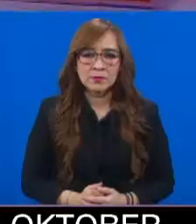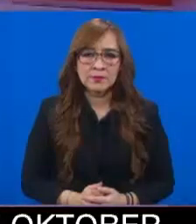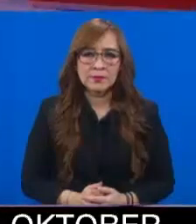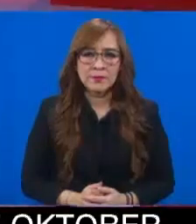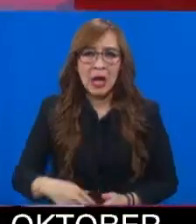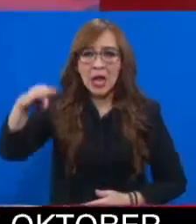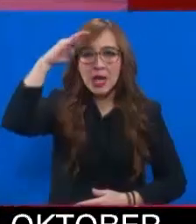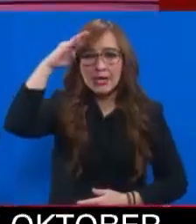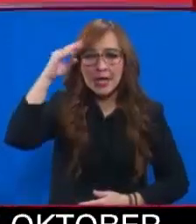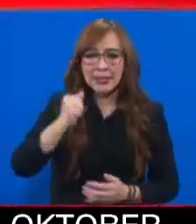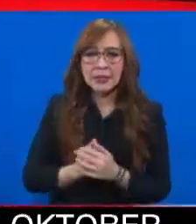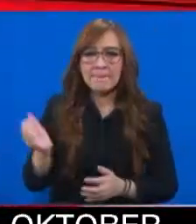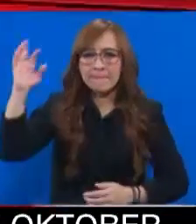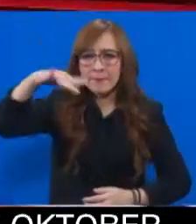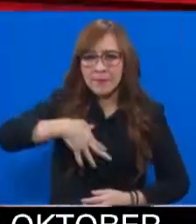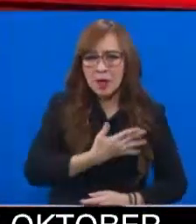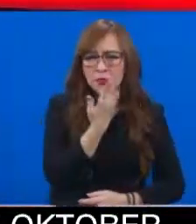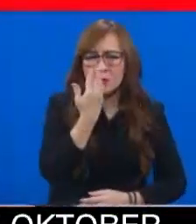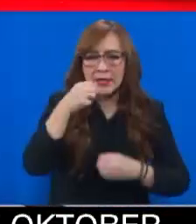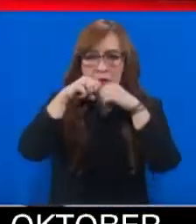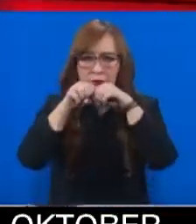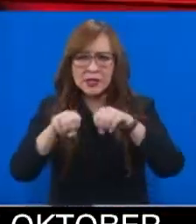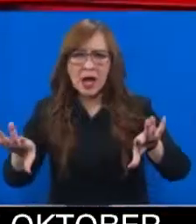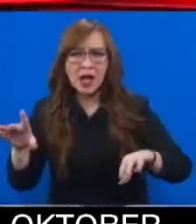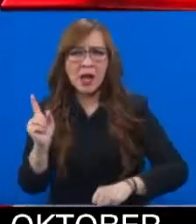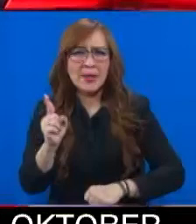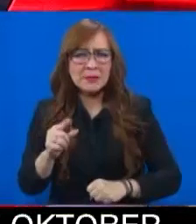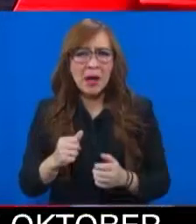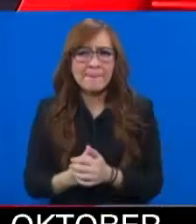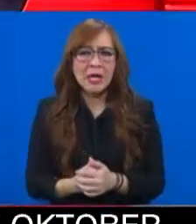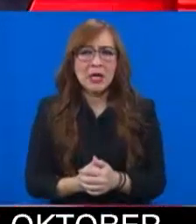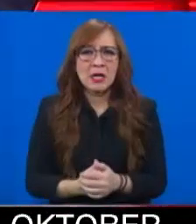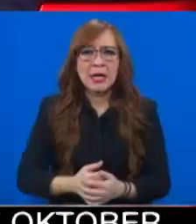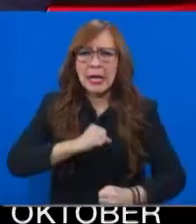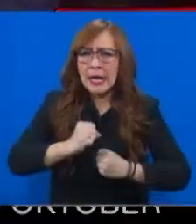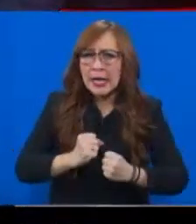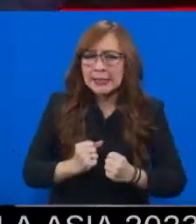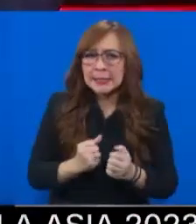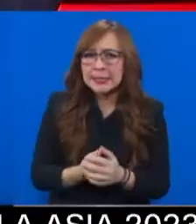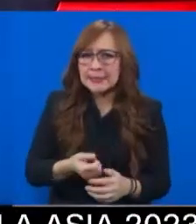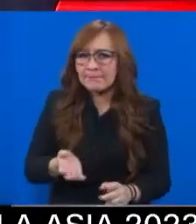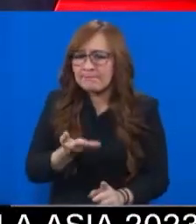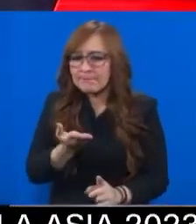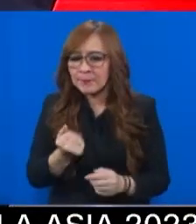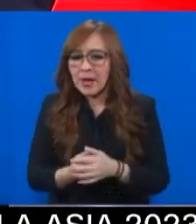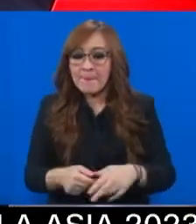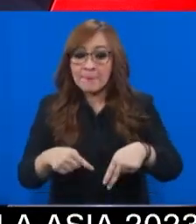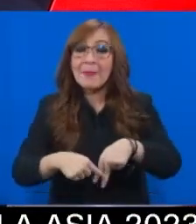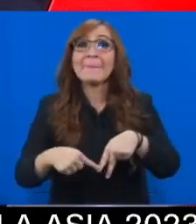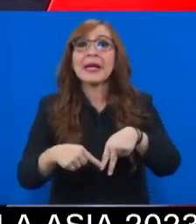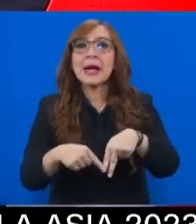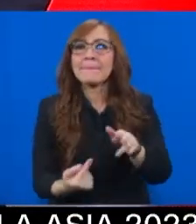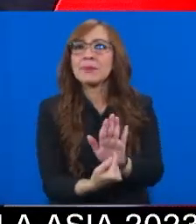Seorang pria di Banyuwangi, Jawa Timur menjadi viral lantaran aksi cabulnya memamerkan alat kelamin di depan pendopo Bupati Banyuwangi, Jawa Timur. Di